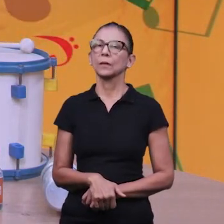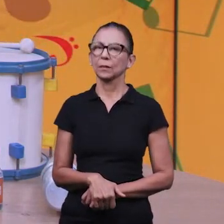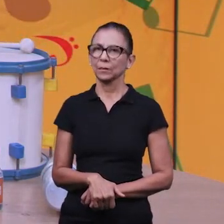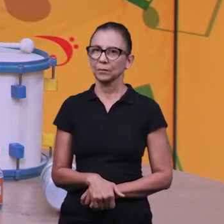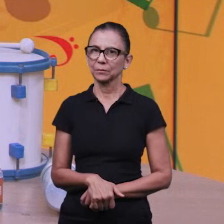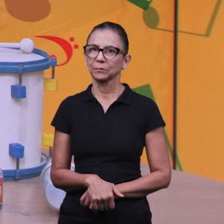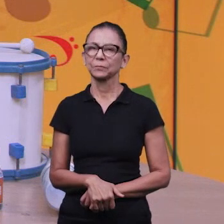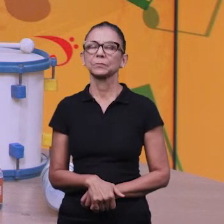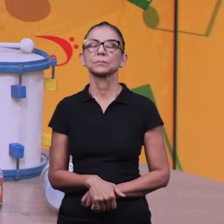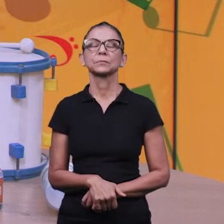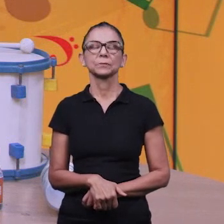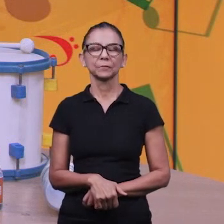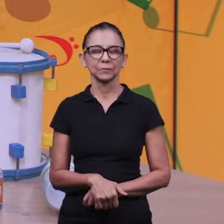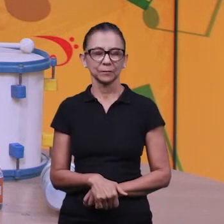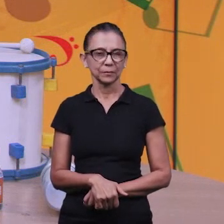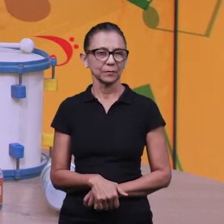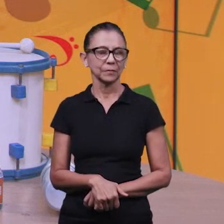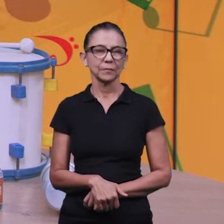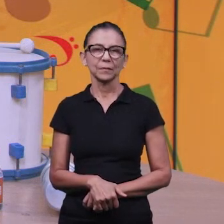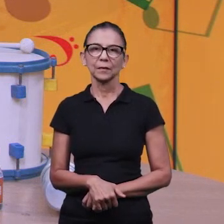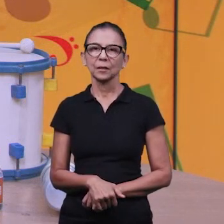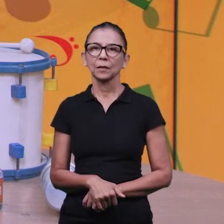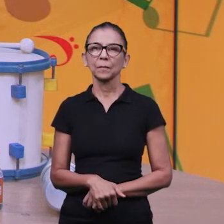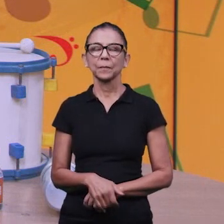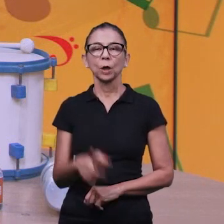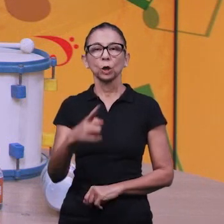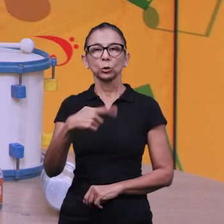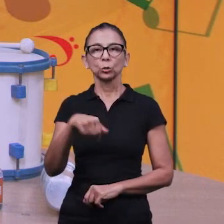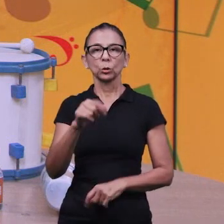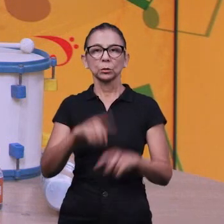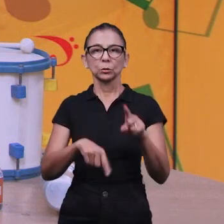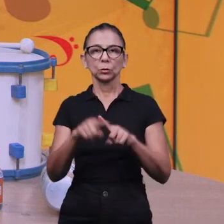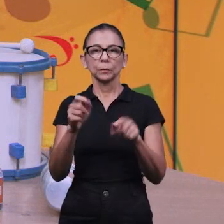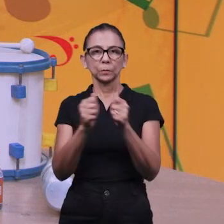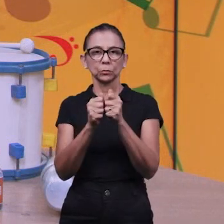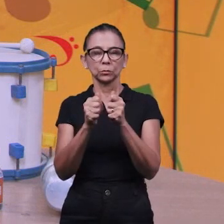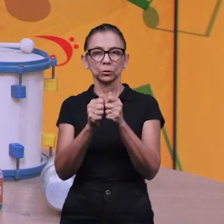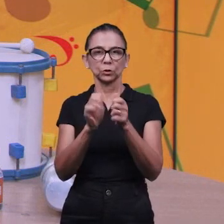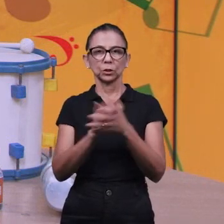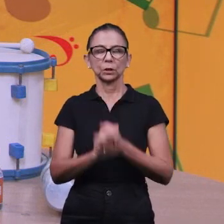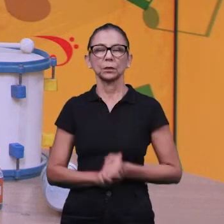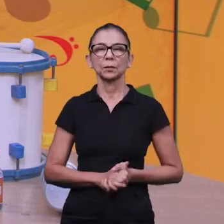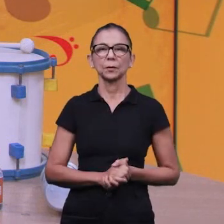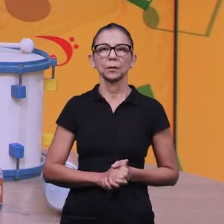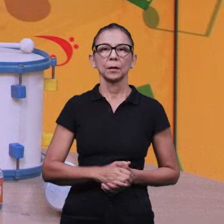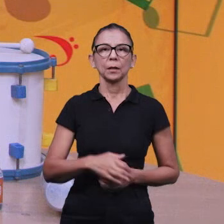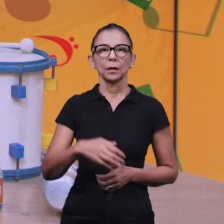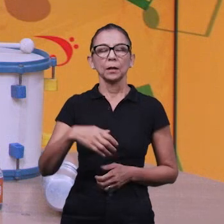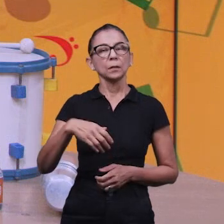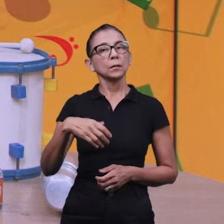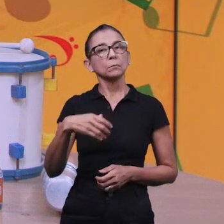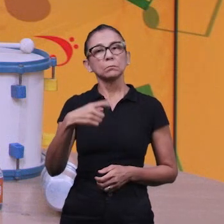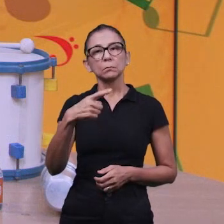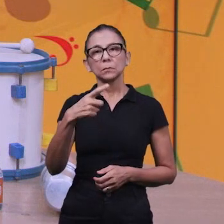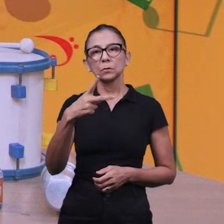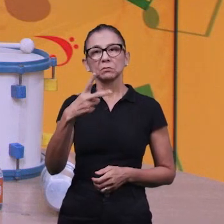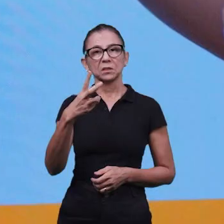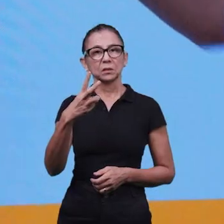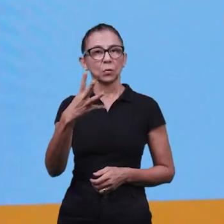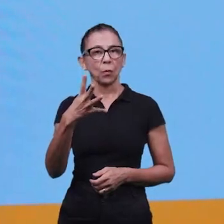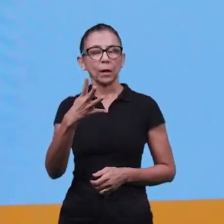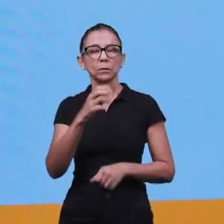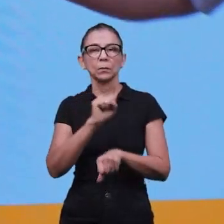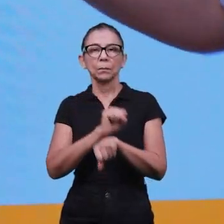Nous allons jouer aussi dans l'introduction tous les instruments ensemble, le premier, deuxième, troisième et